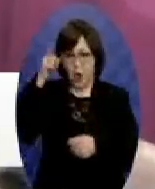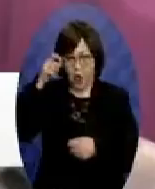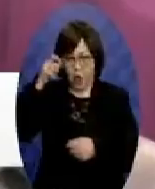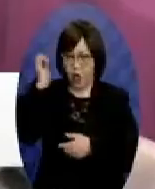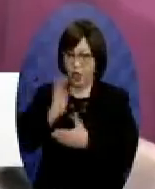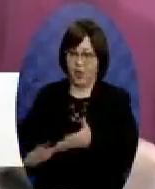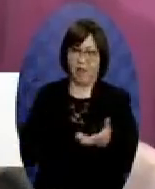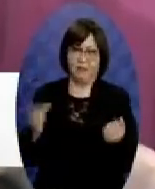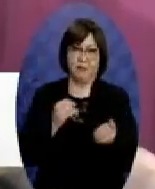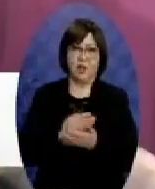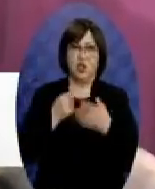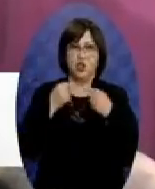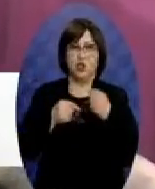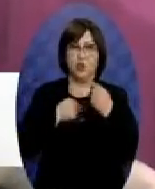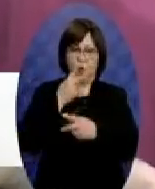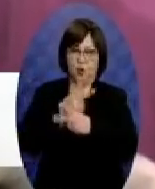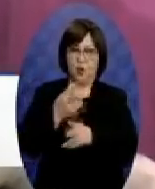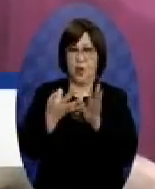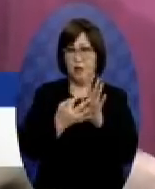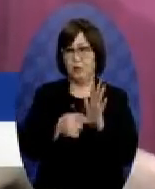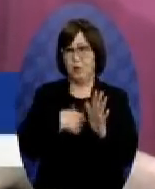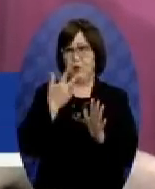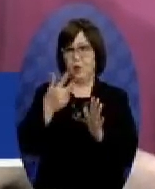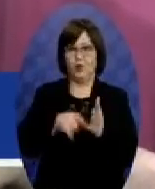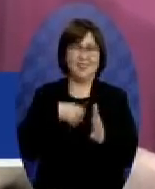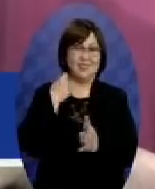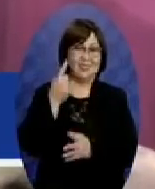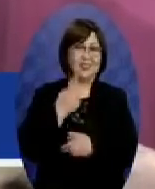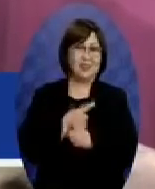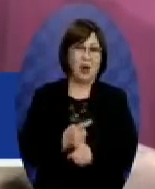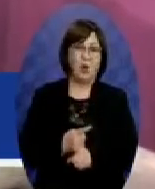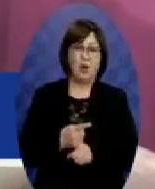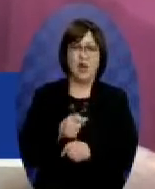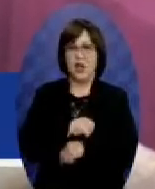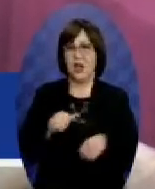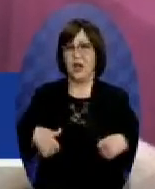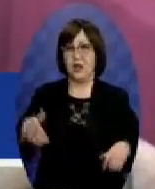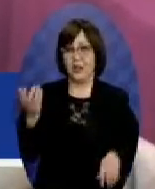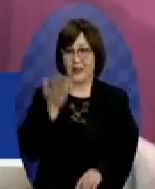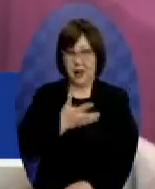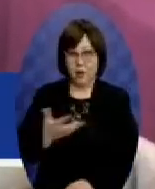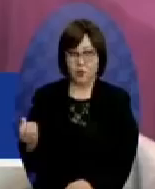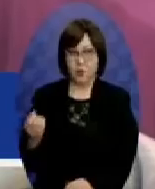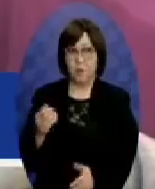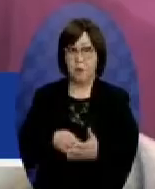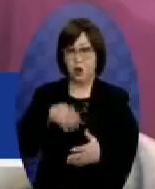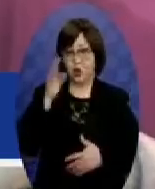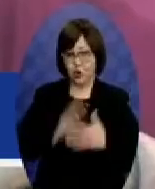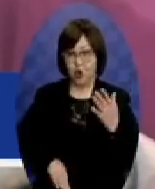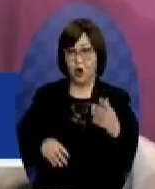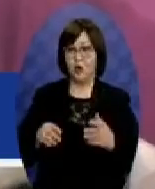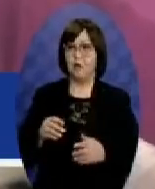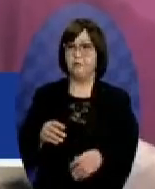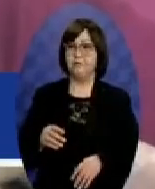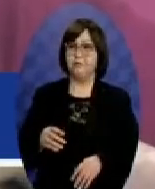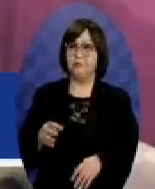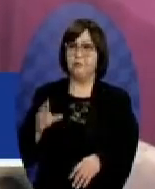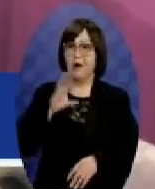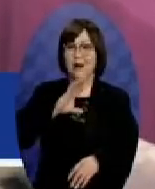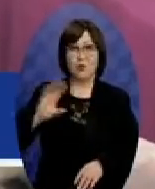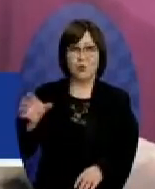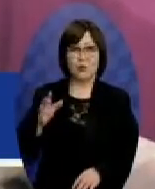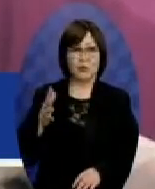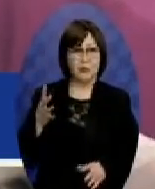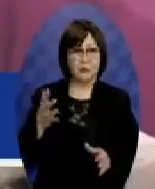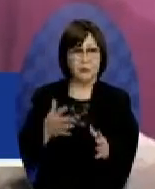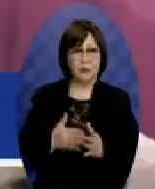хуулиараа төслийн тухай хуулийн 831-ээр одоо хэвээ иргэн болоод 500 нэгжтэй торг хэмжээ. Хуулийн этгээд бол 5,000 нэгжтэй тэмцэх торг